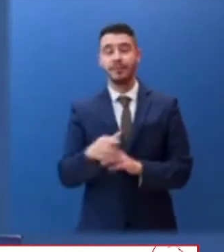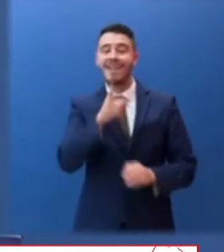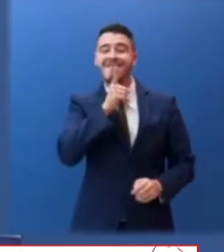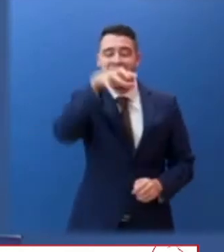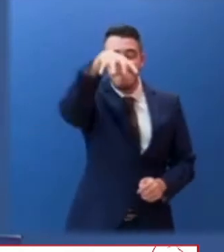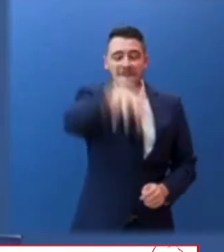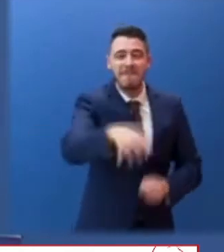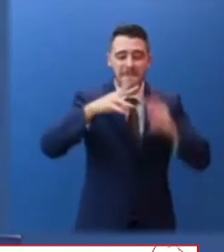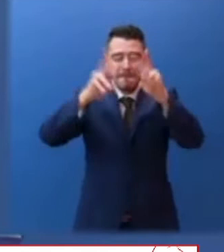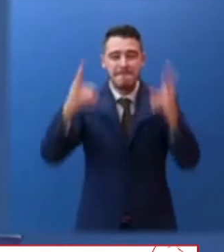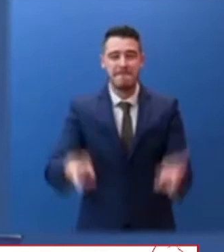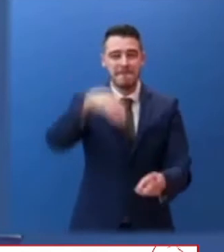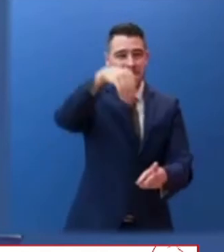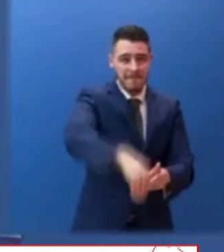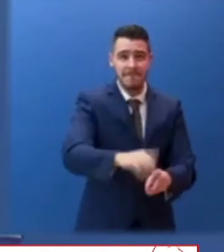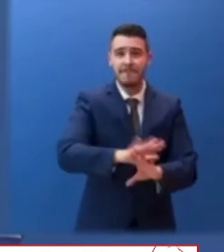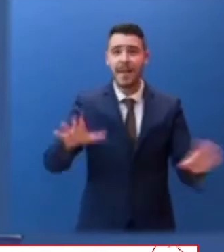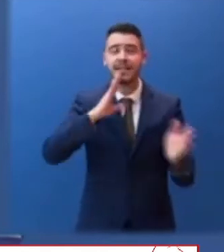τον περιορισμό μετάδοσης του κορονοϊού.